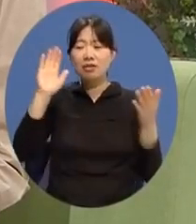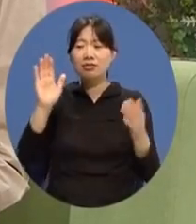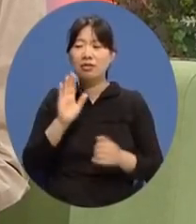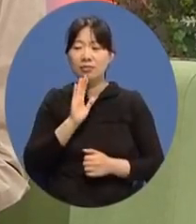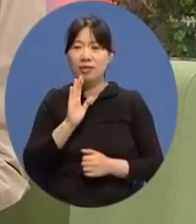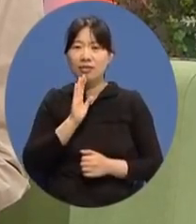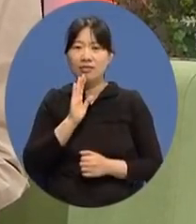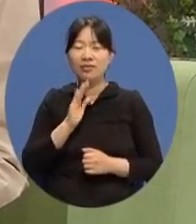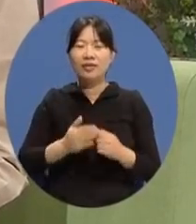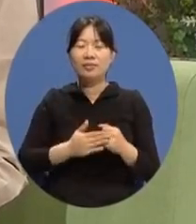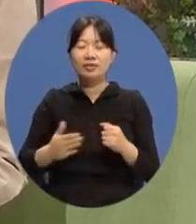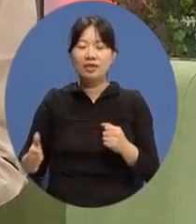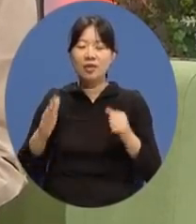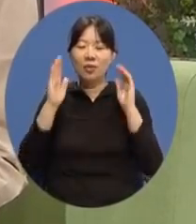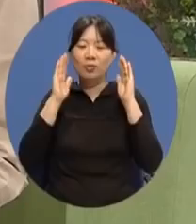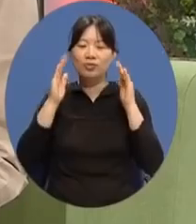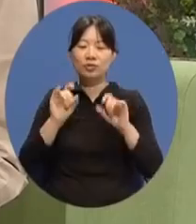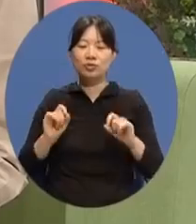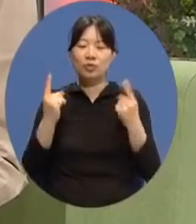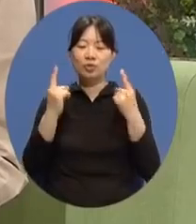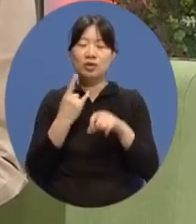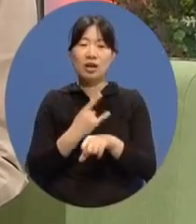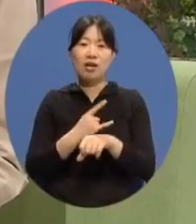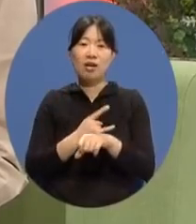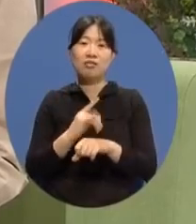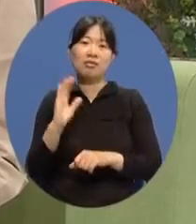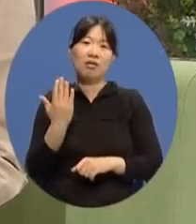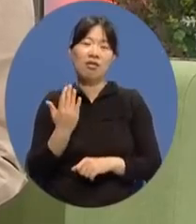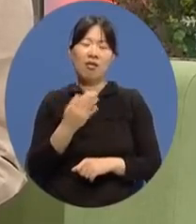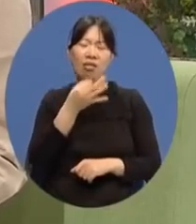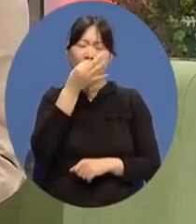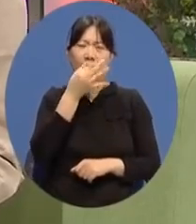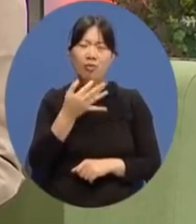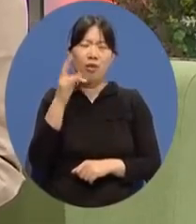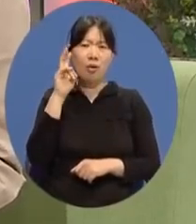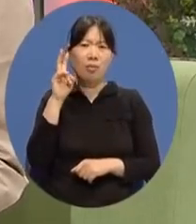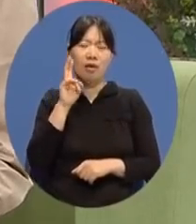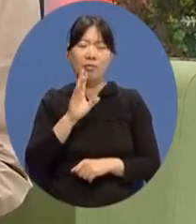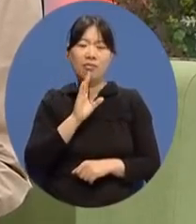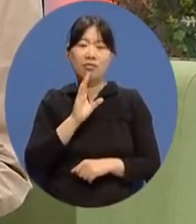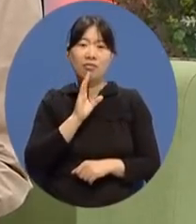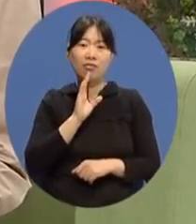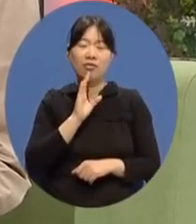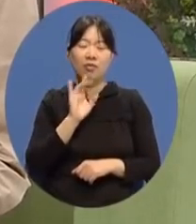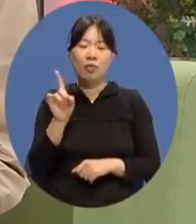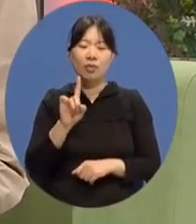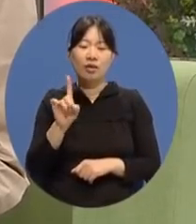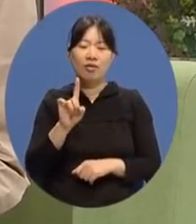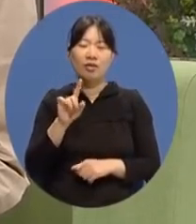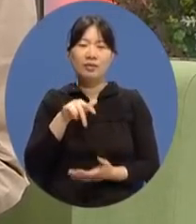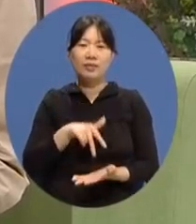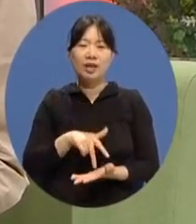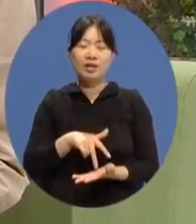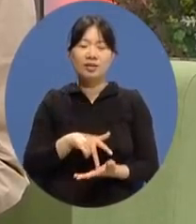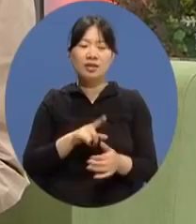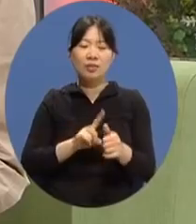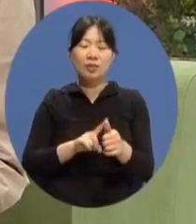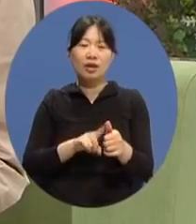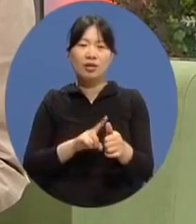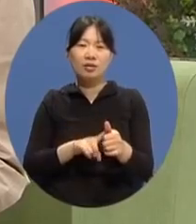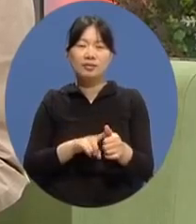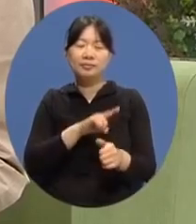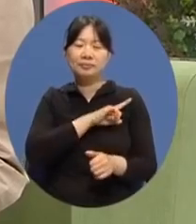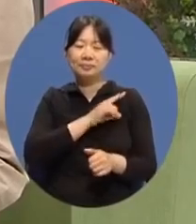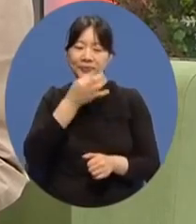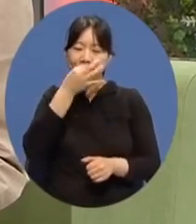학생이잖아요. 그럼 네. 공부도 병행해야 되고 힘들 것 같아요. 근데 어떤 점이 상준군은 이제